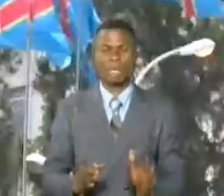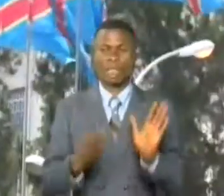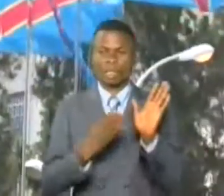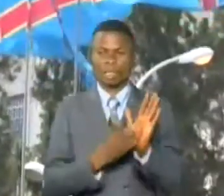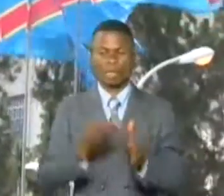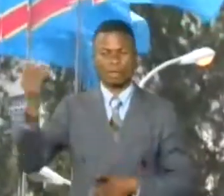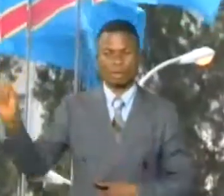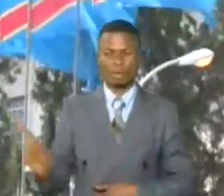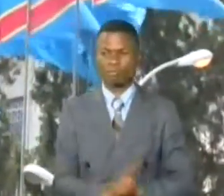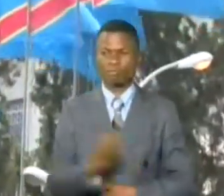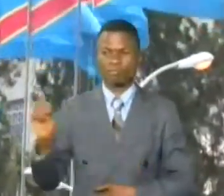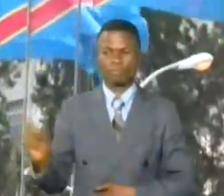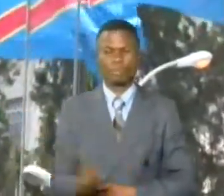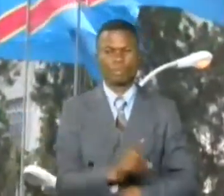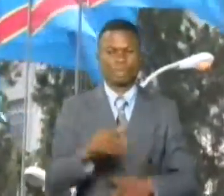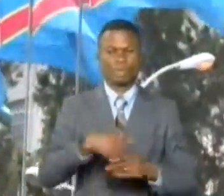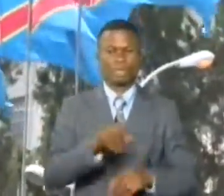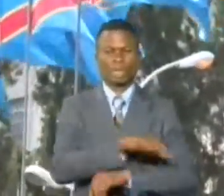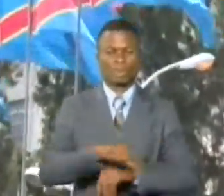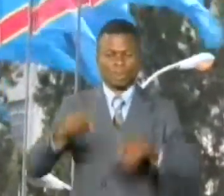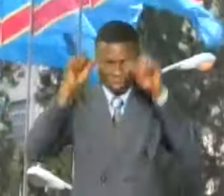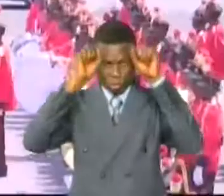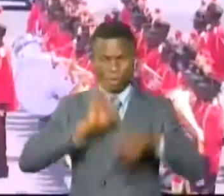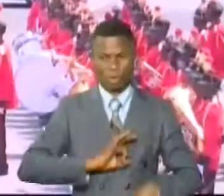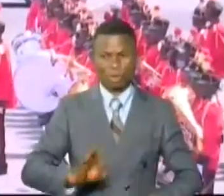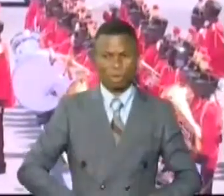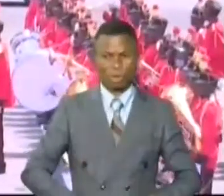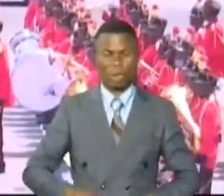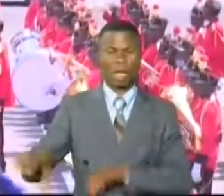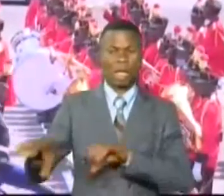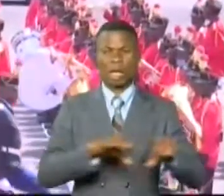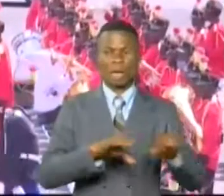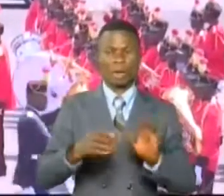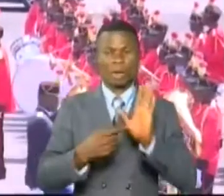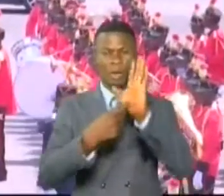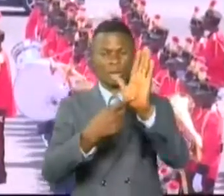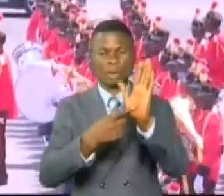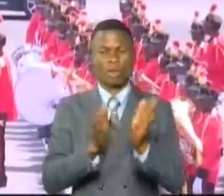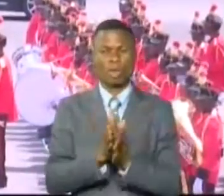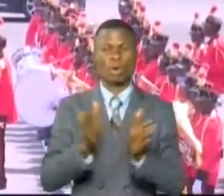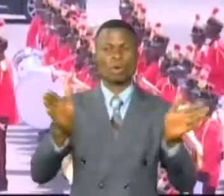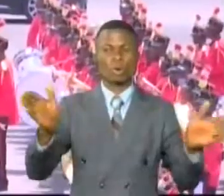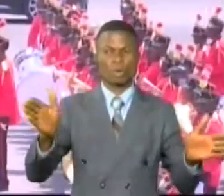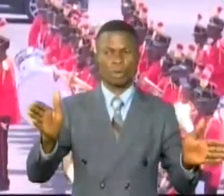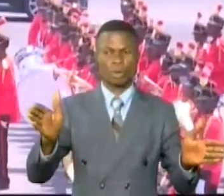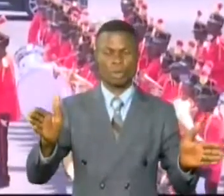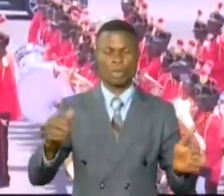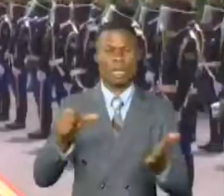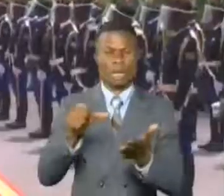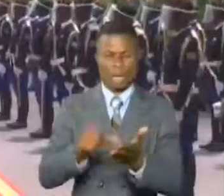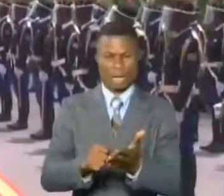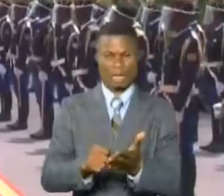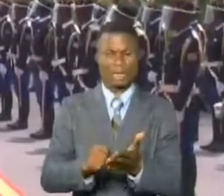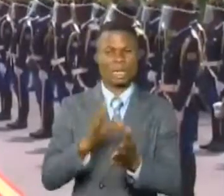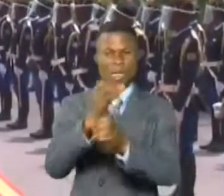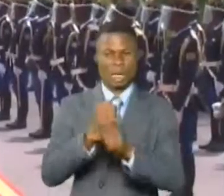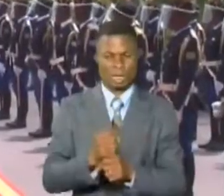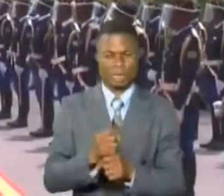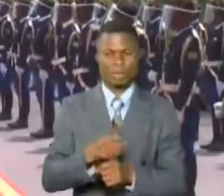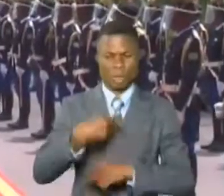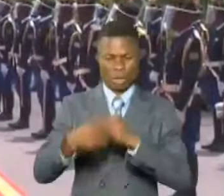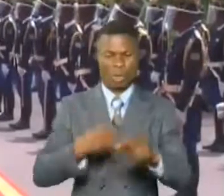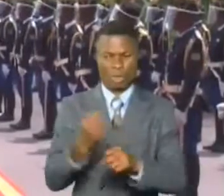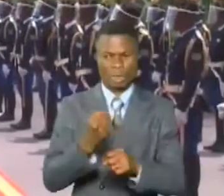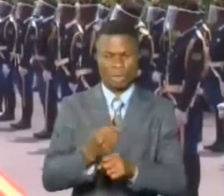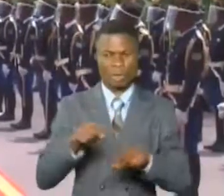tour à tour par le président de la République pour des cérémonies de présentation officielle de leurs lettres de créance. Selon leur